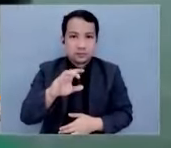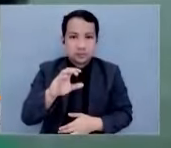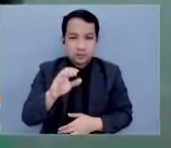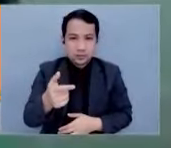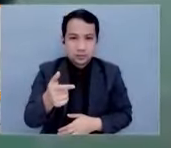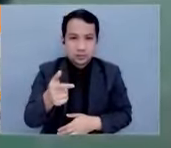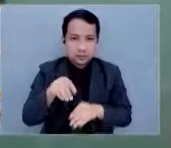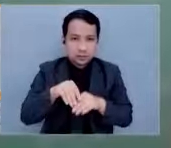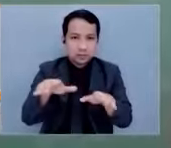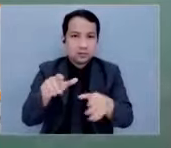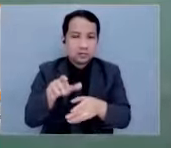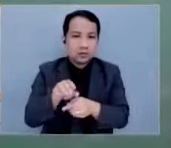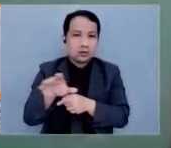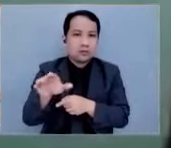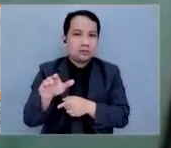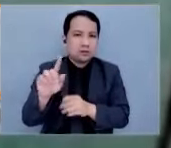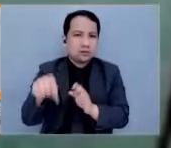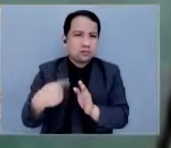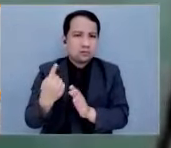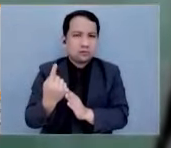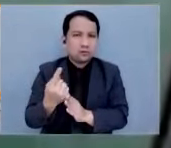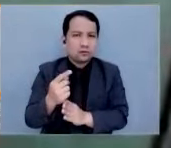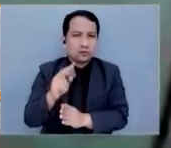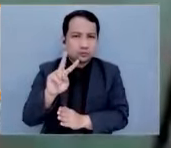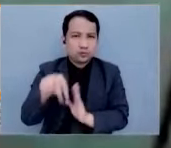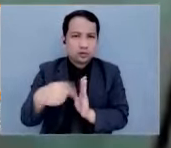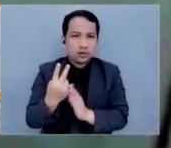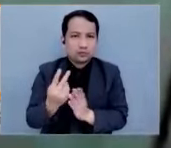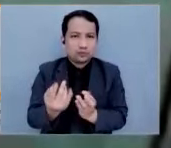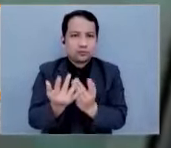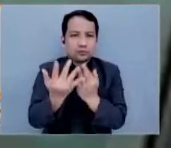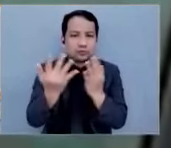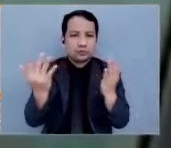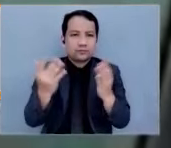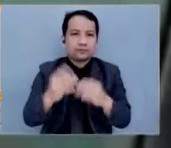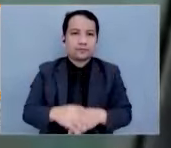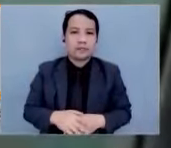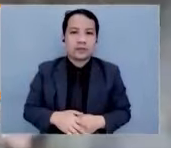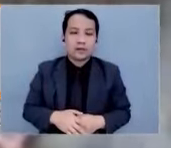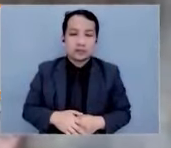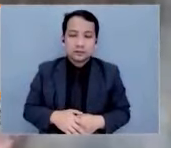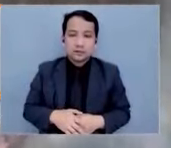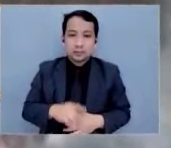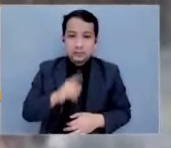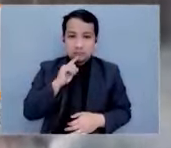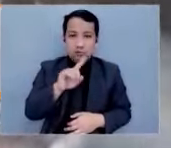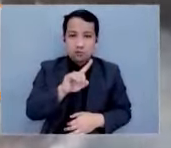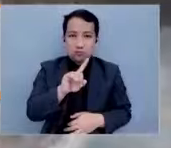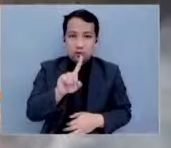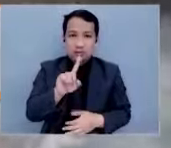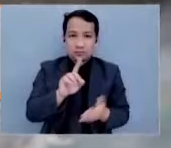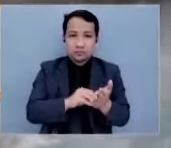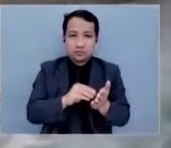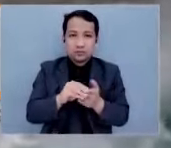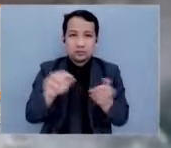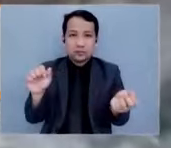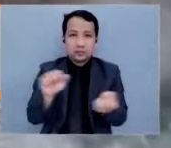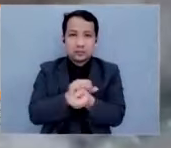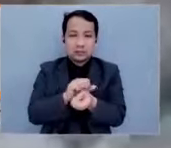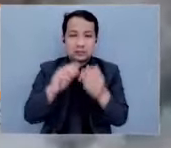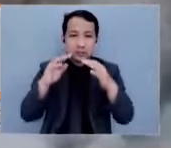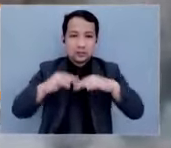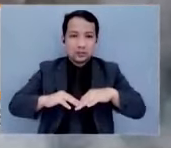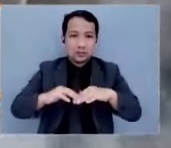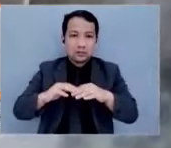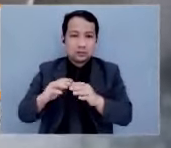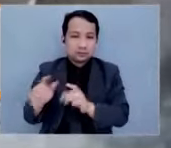apoy. Tumagal na mahigit 2 oras ang sunog. Umabot naman sa mahigit 1,000,000 piso ang pinsala. Pansamantalang